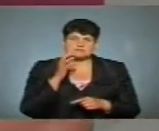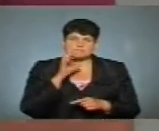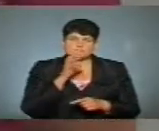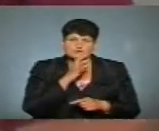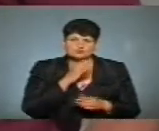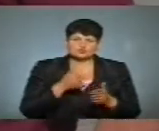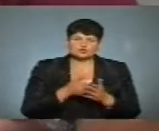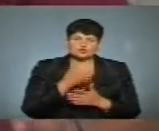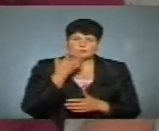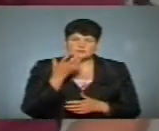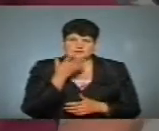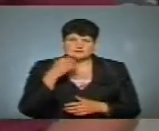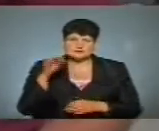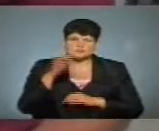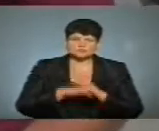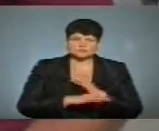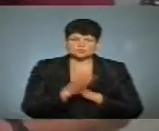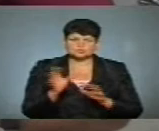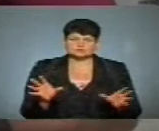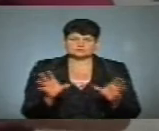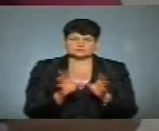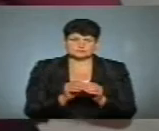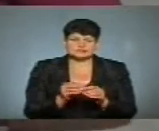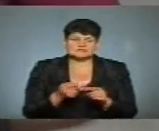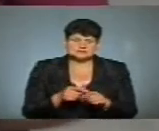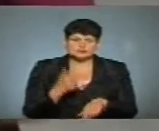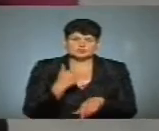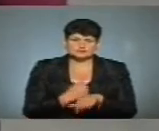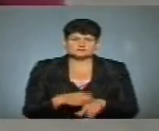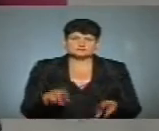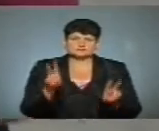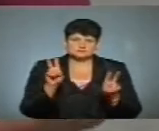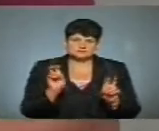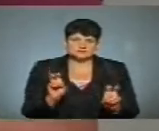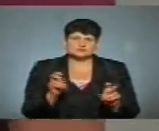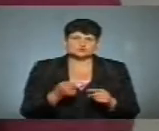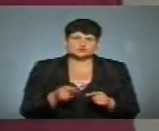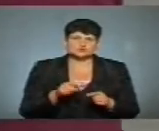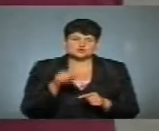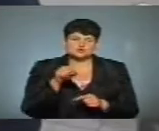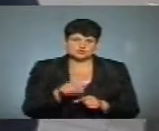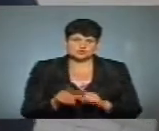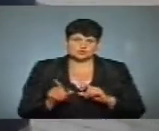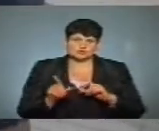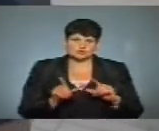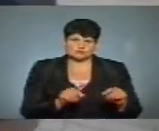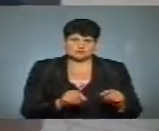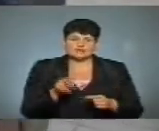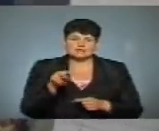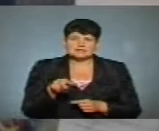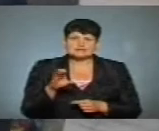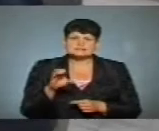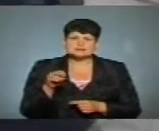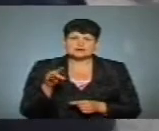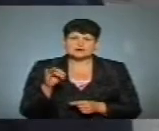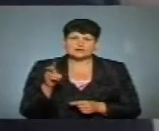від заходу до сходу єдина країна. Це основний меседж цього пробігу. Лілія – стрекоза